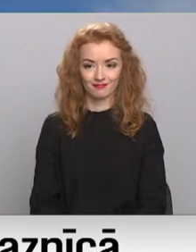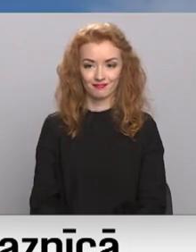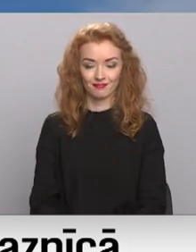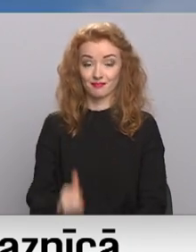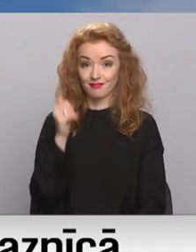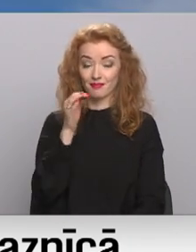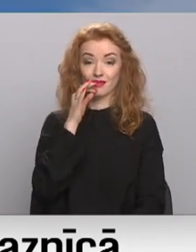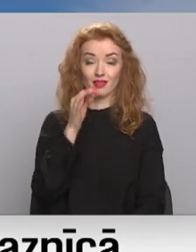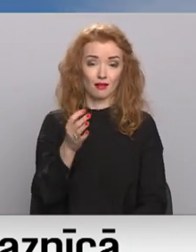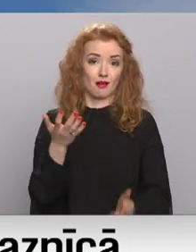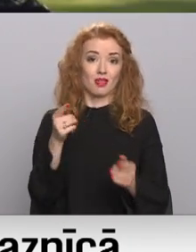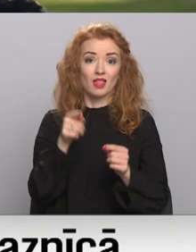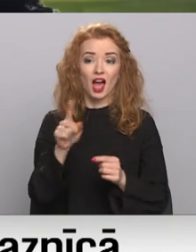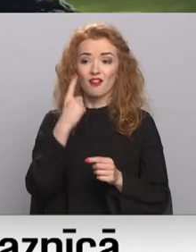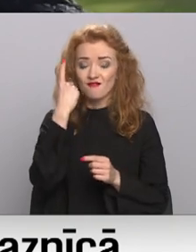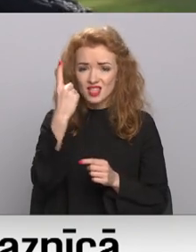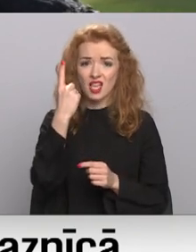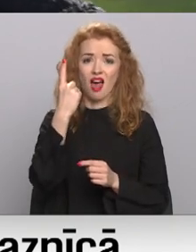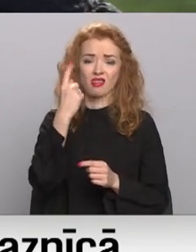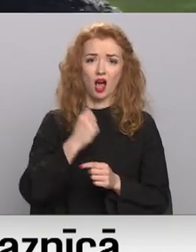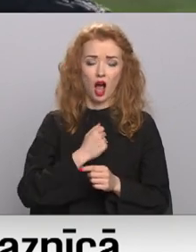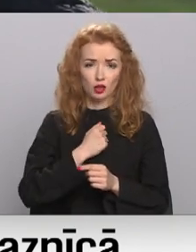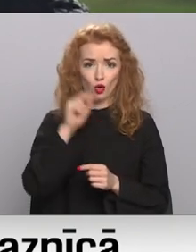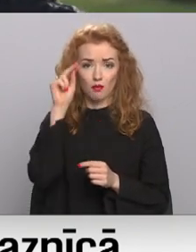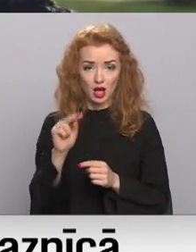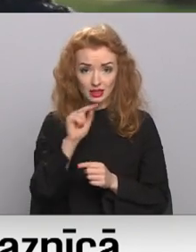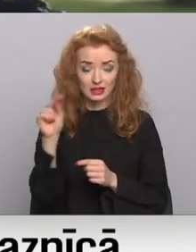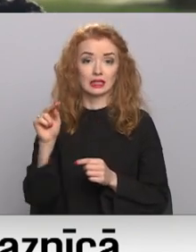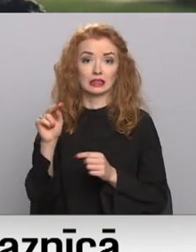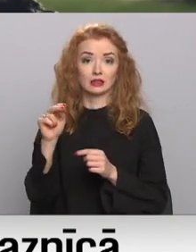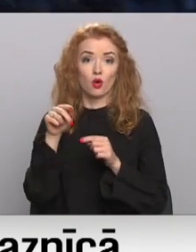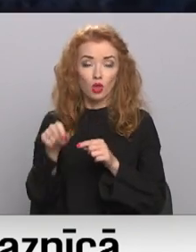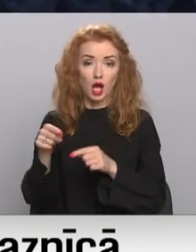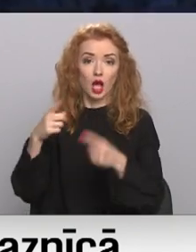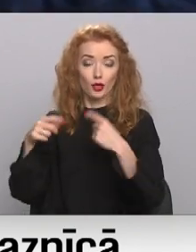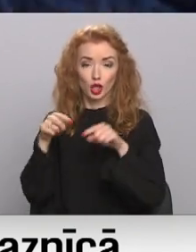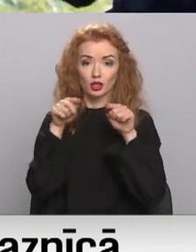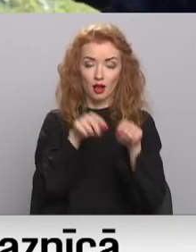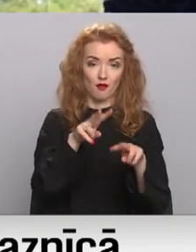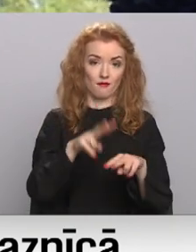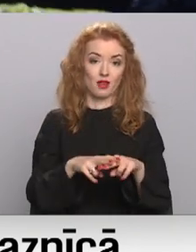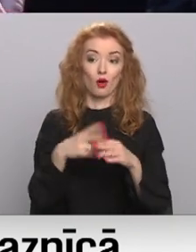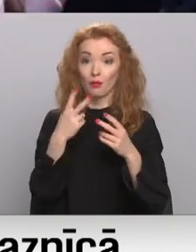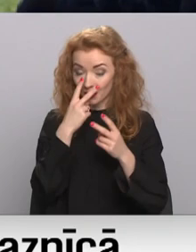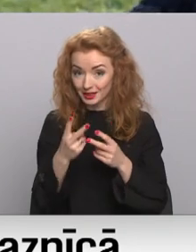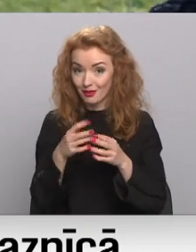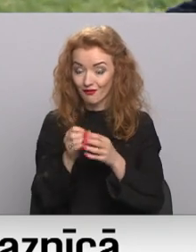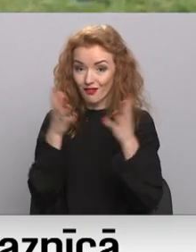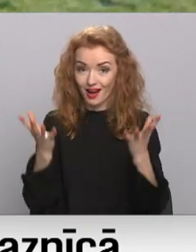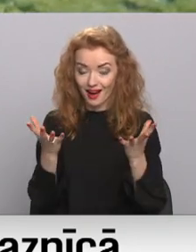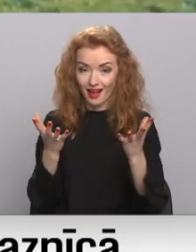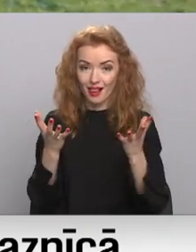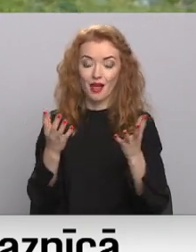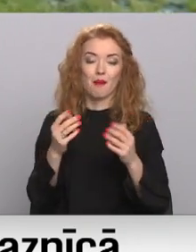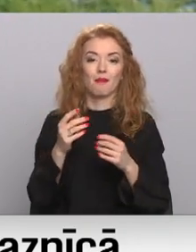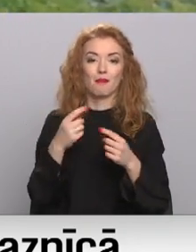Tā ir taču viena katoļu baznīca. Kāpēc, lai tās lietas neatgrieztos tur, kur viņām ir jābūt? Nu, ko taisam vaļā? Nacionālā kultūras